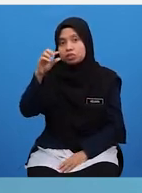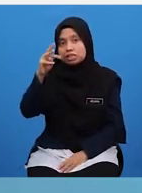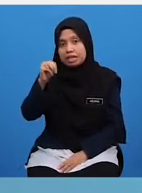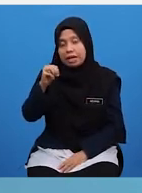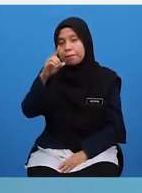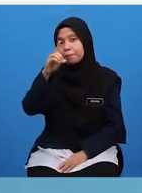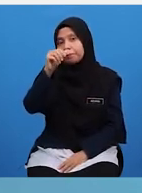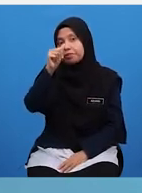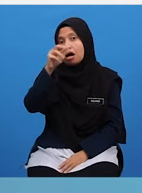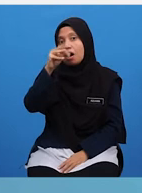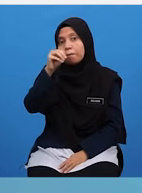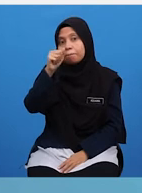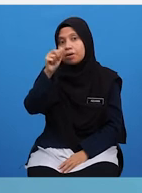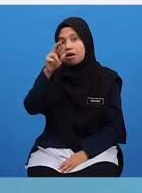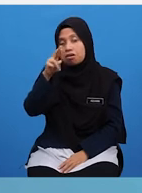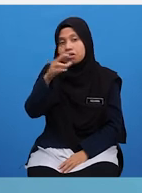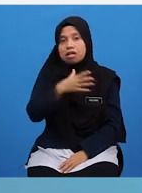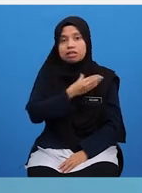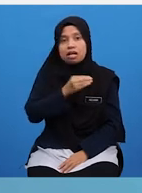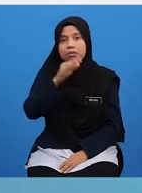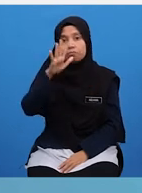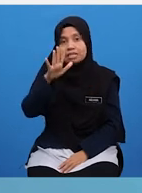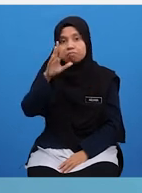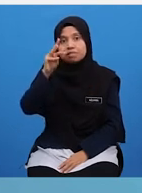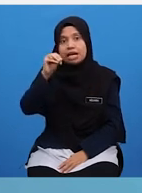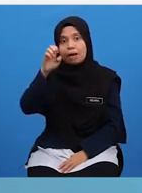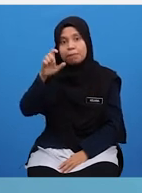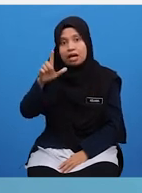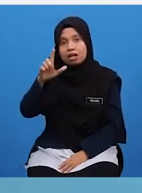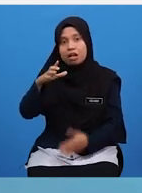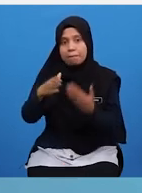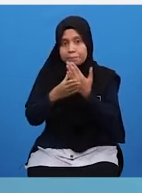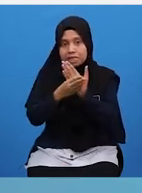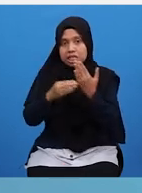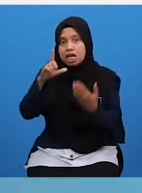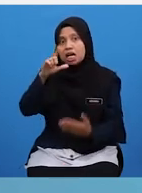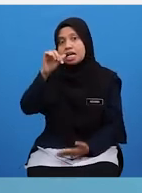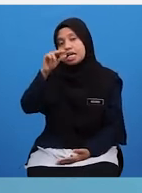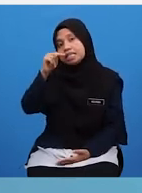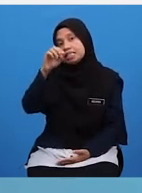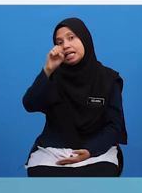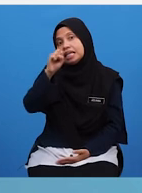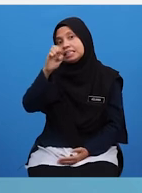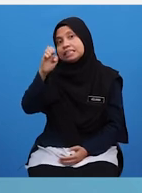400 gram dama dan 5 ml minyak linsik.